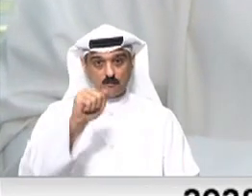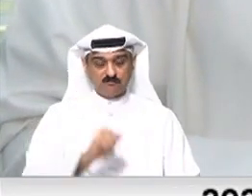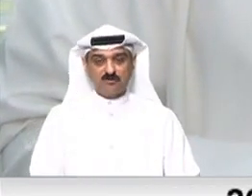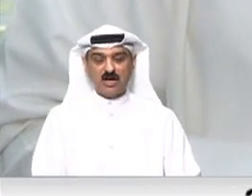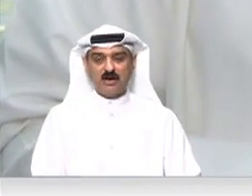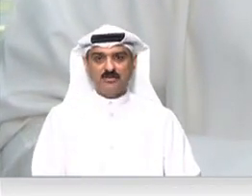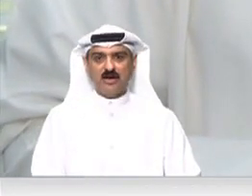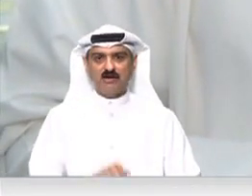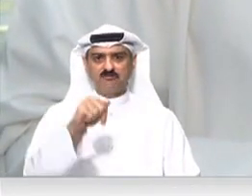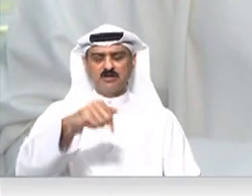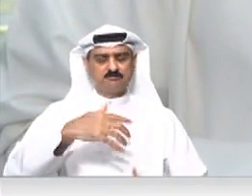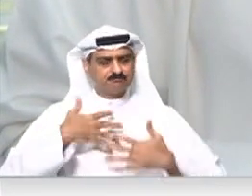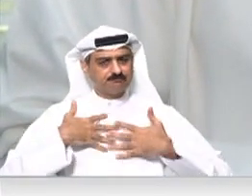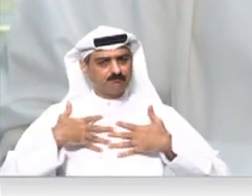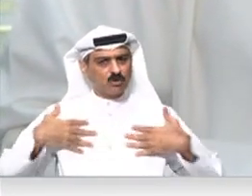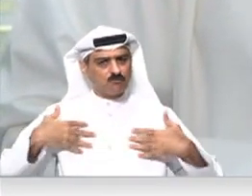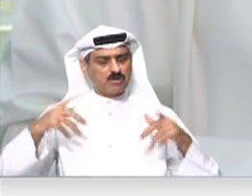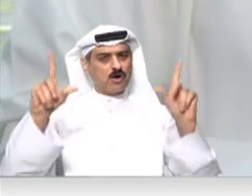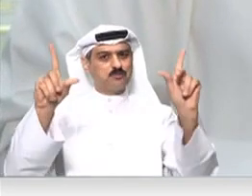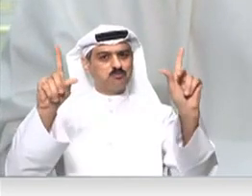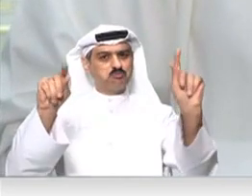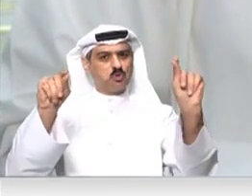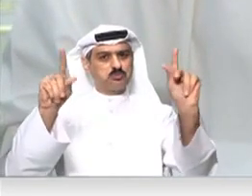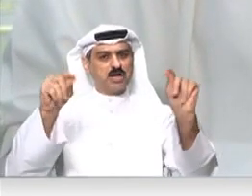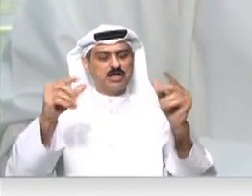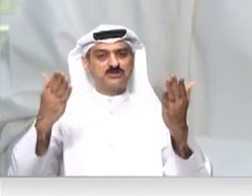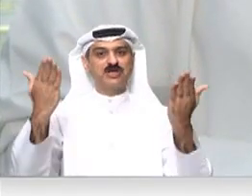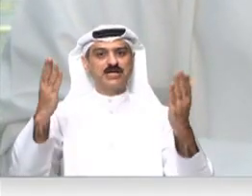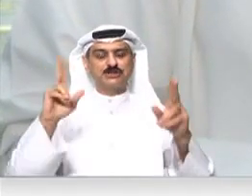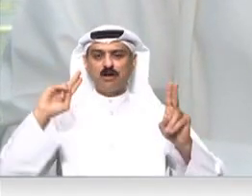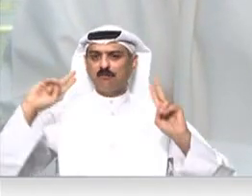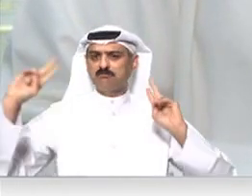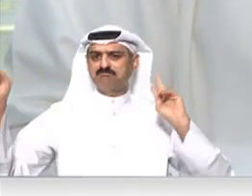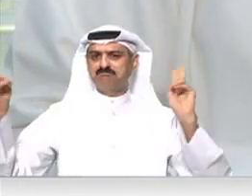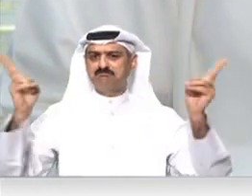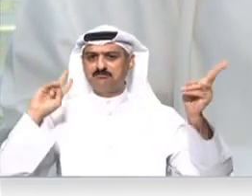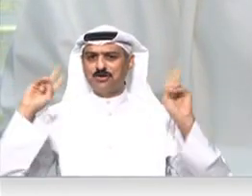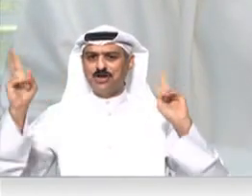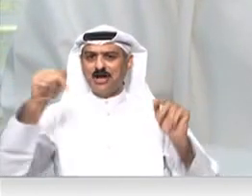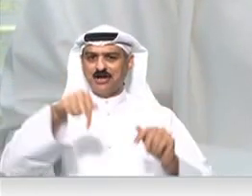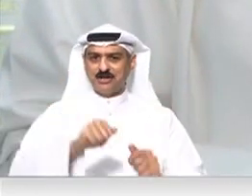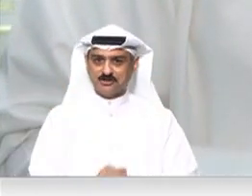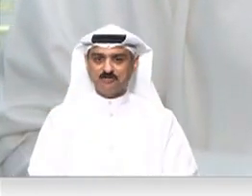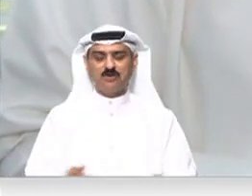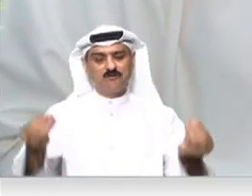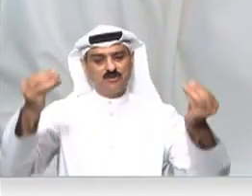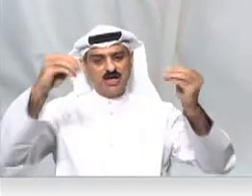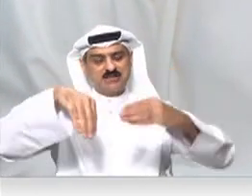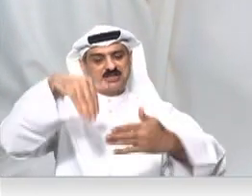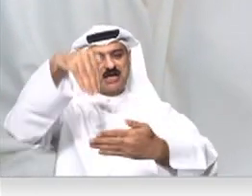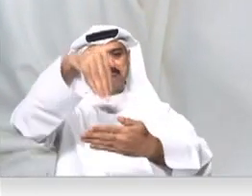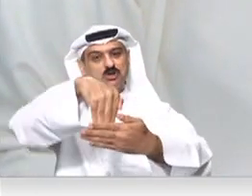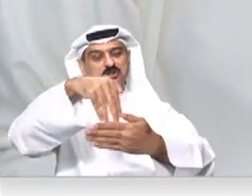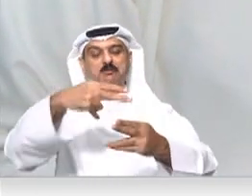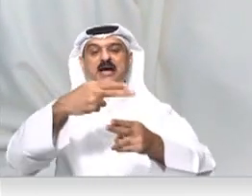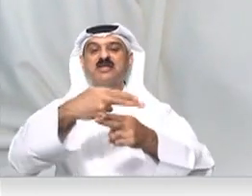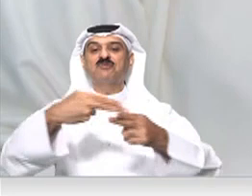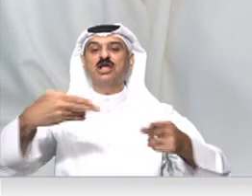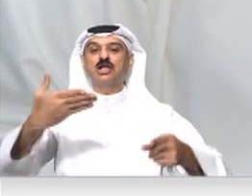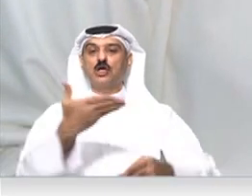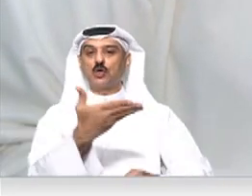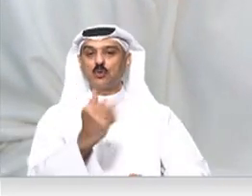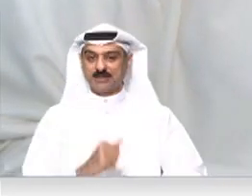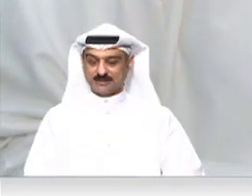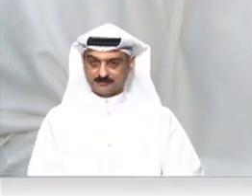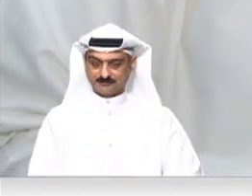يعني يكون مميز، ويوم نحتفل فيه بأن يكون هناك تعزيز لمفهوم الديمقراطية لدى